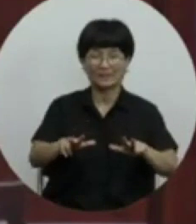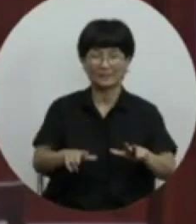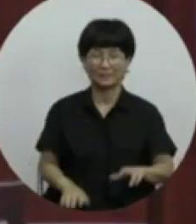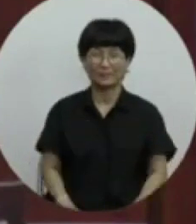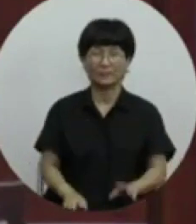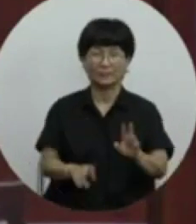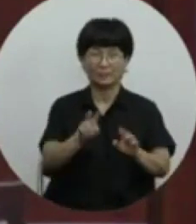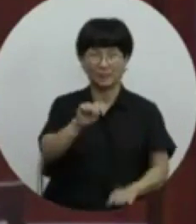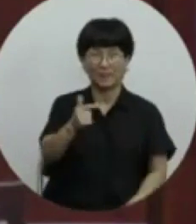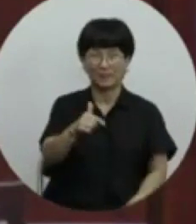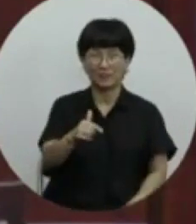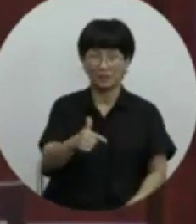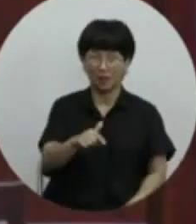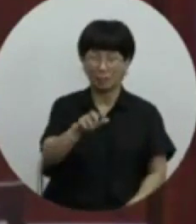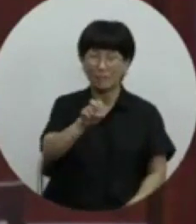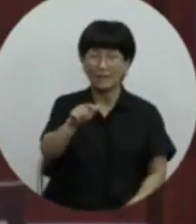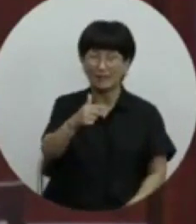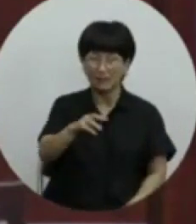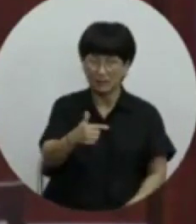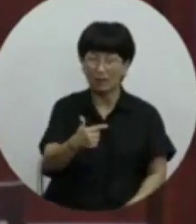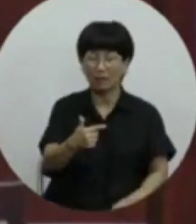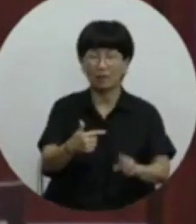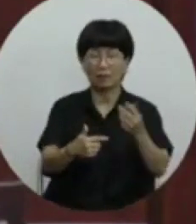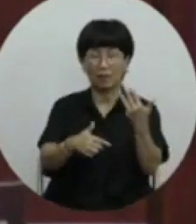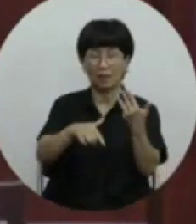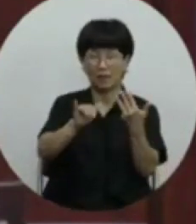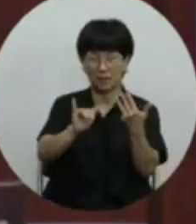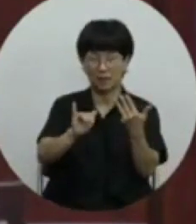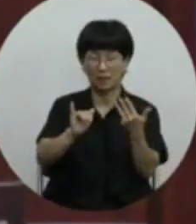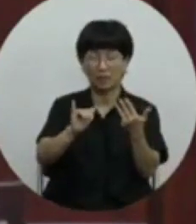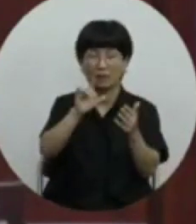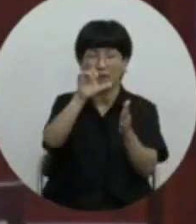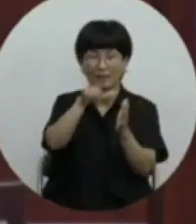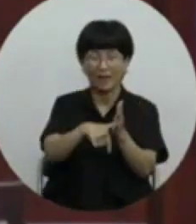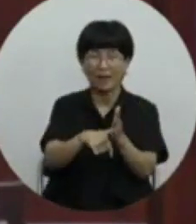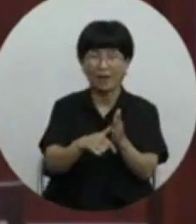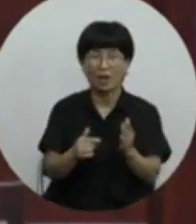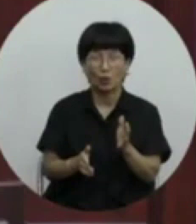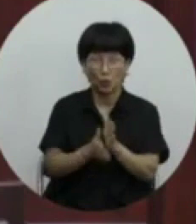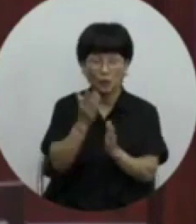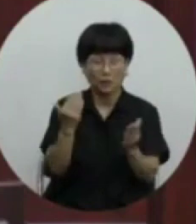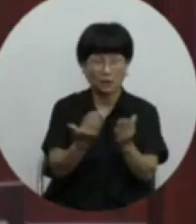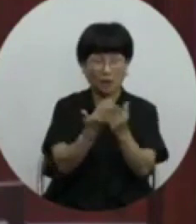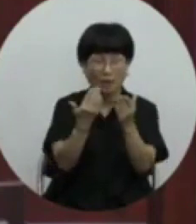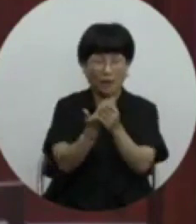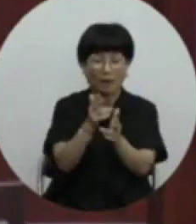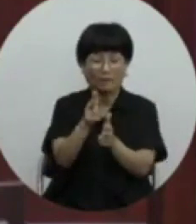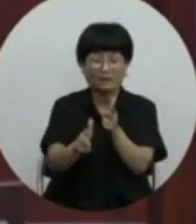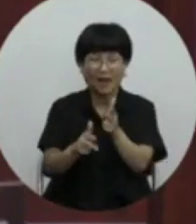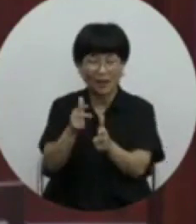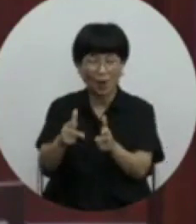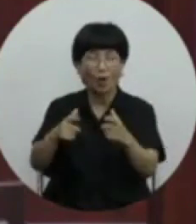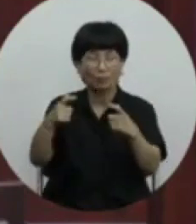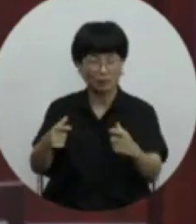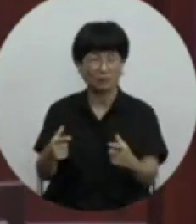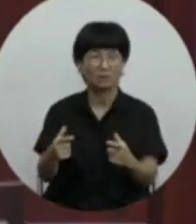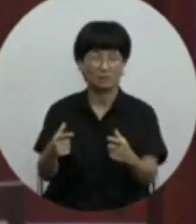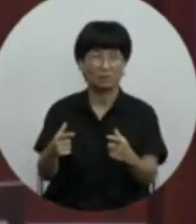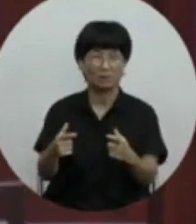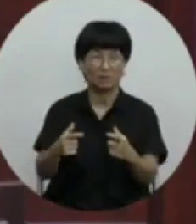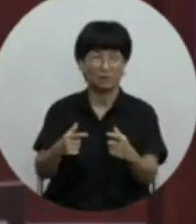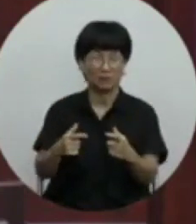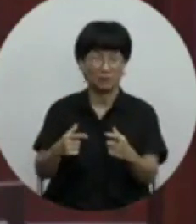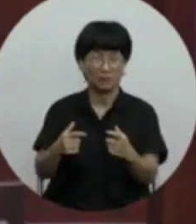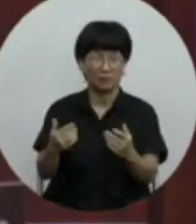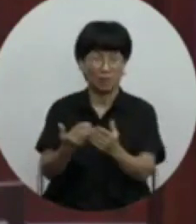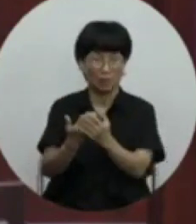8기 들어서 여러 가지 도시개발과 산업단지 조성을 추진하고 있습니다.